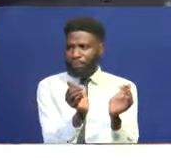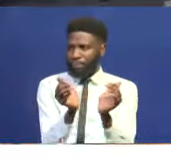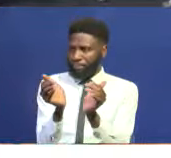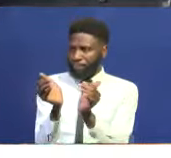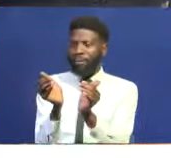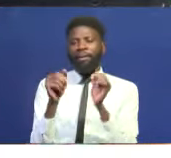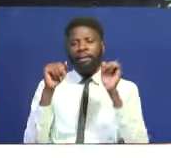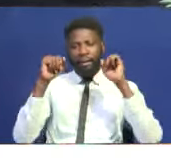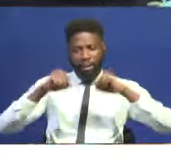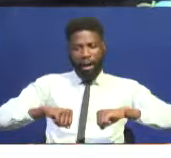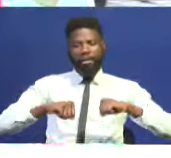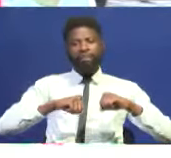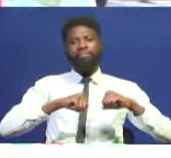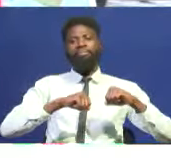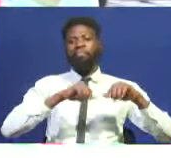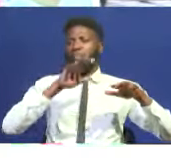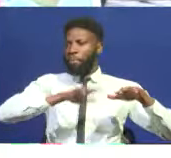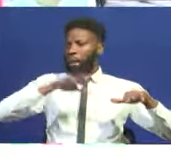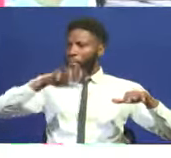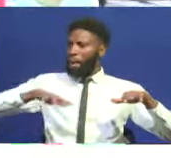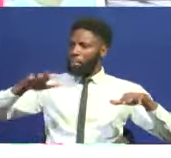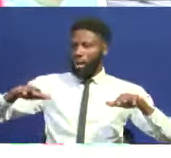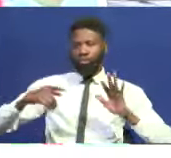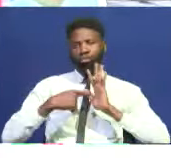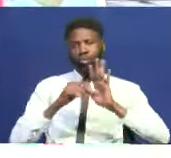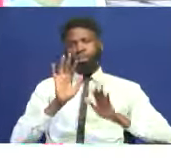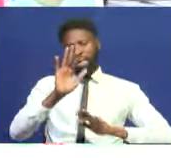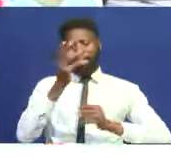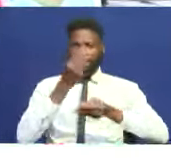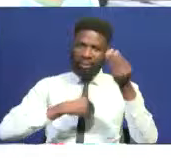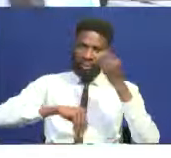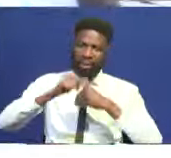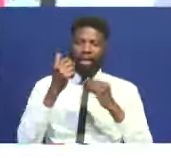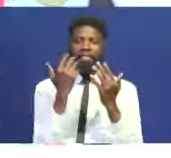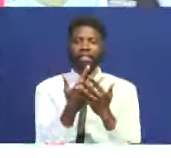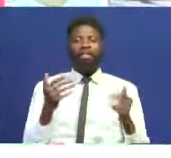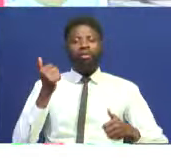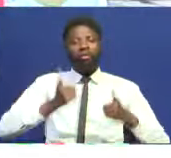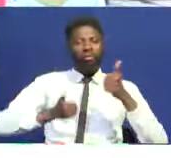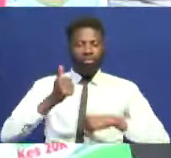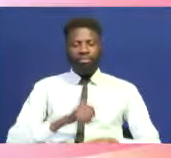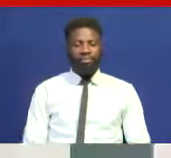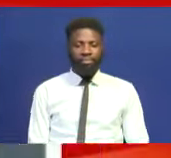ni vitu gani au ni yepi wanayo. Ndutamo Kami, Darubini.